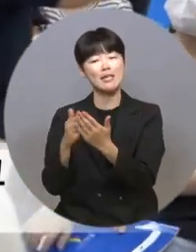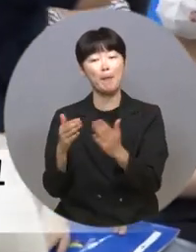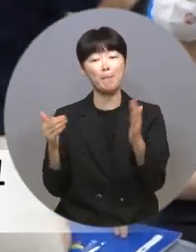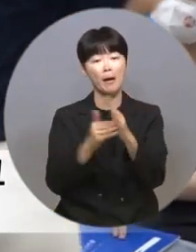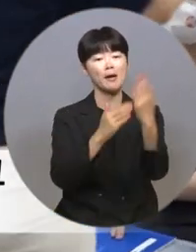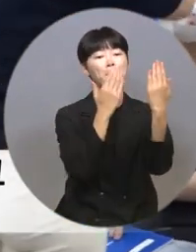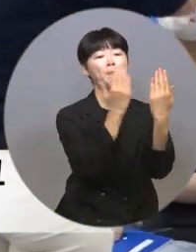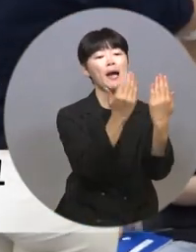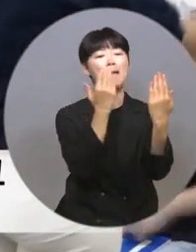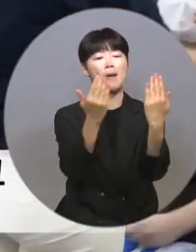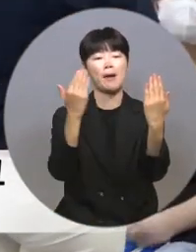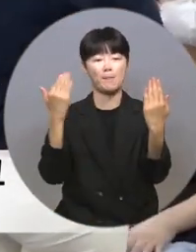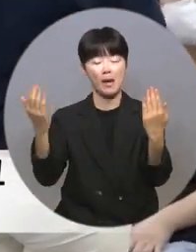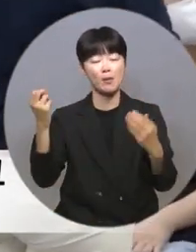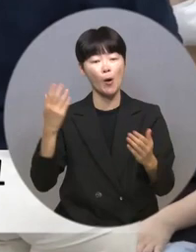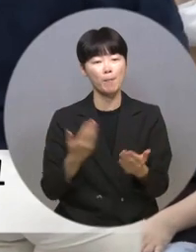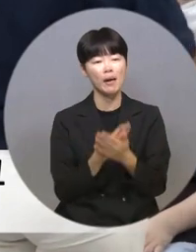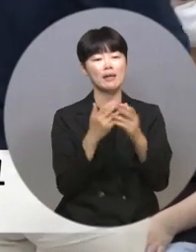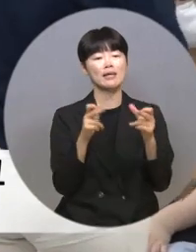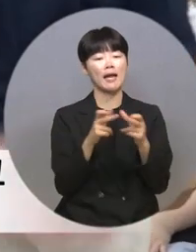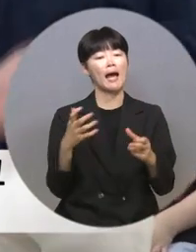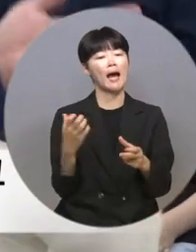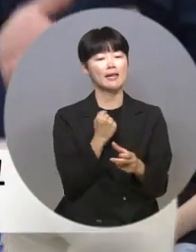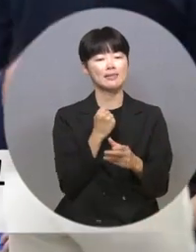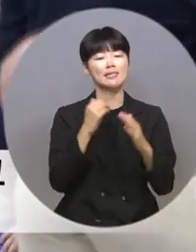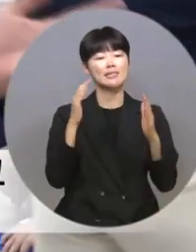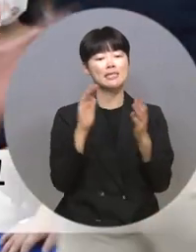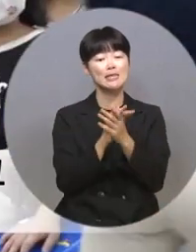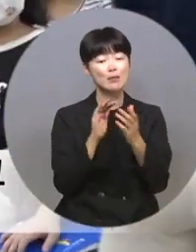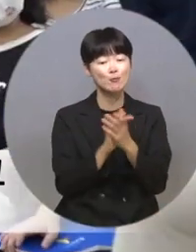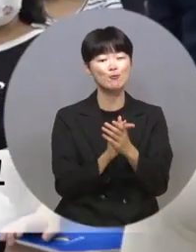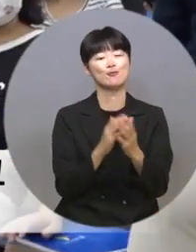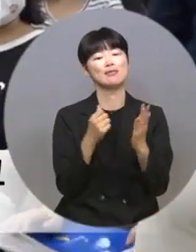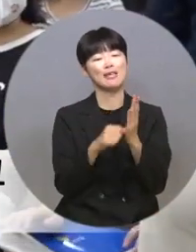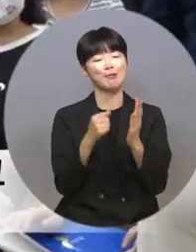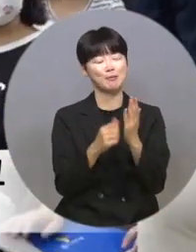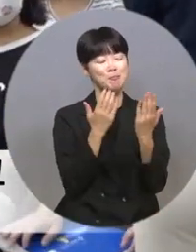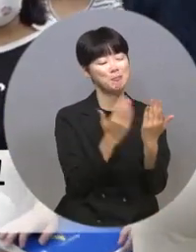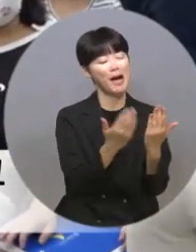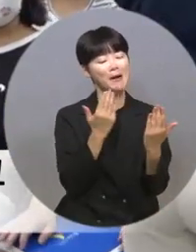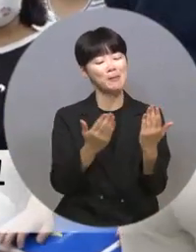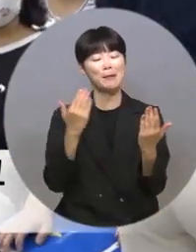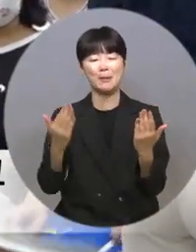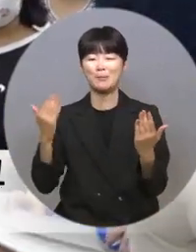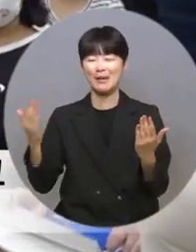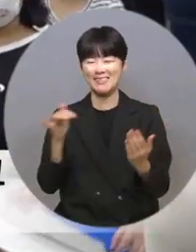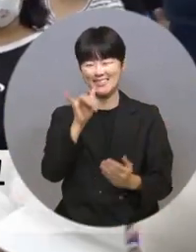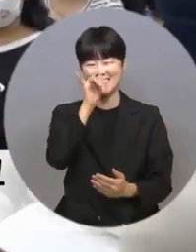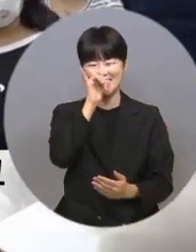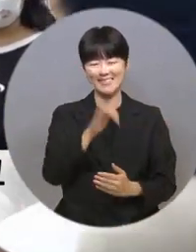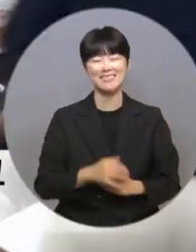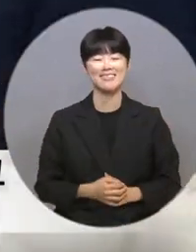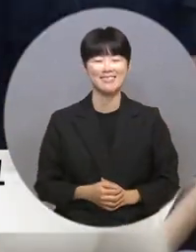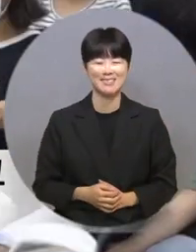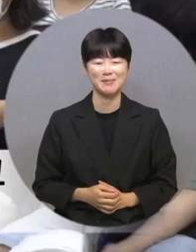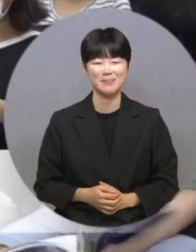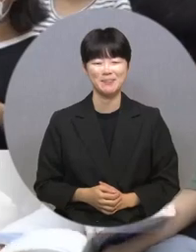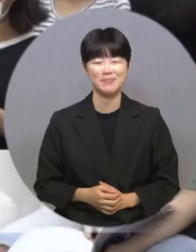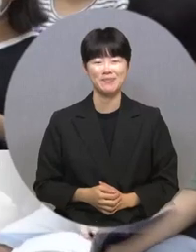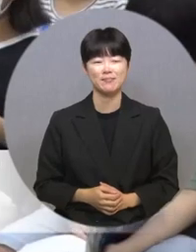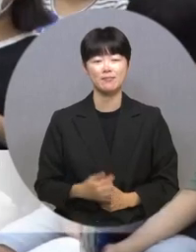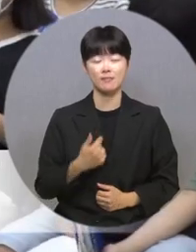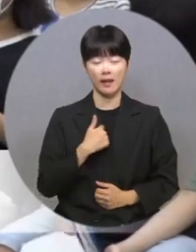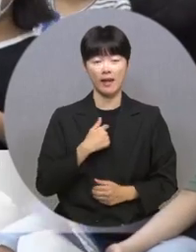것을 전시하고 그리고 발달장애인 우리 친구들이 작품들이 이곳에 전시되어 있습니다.